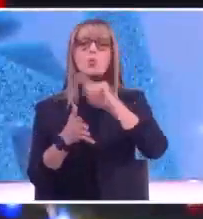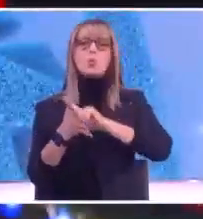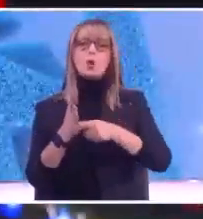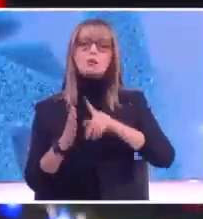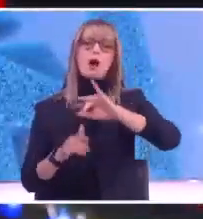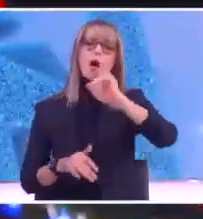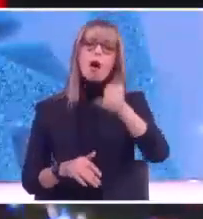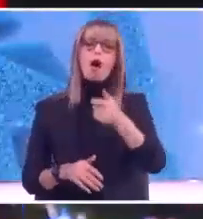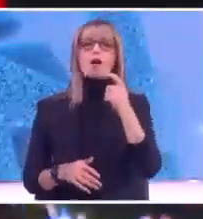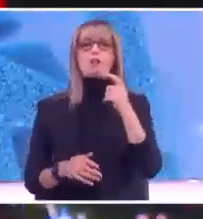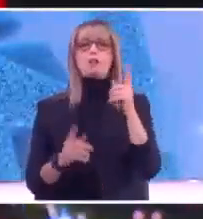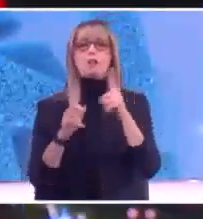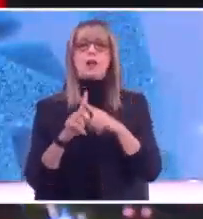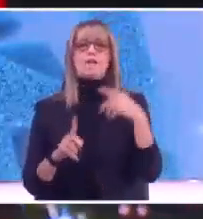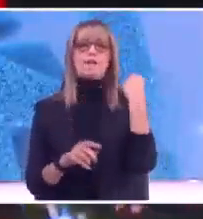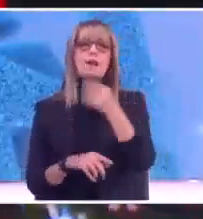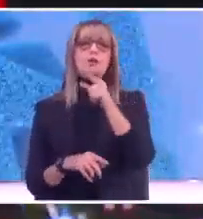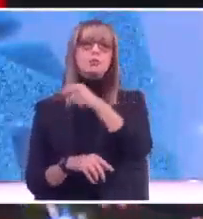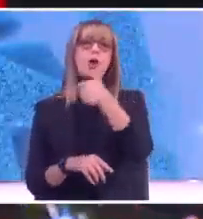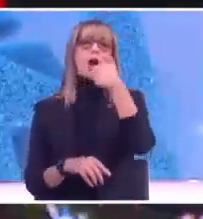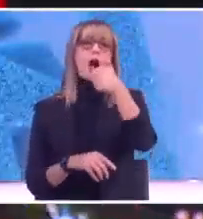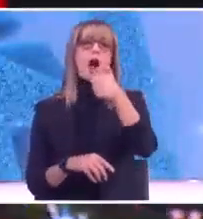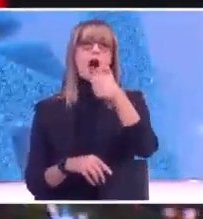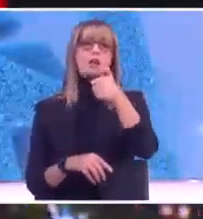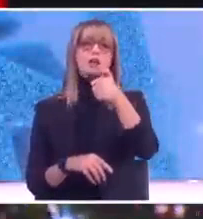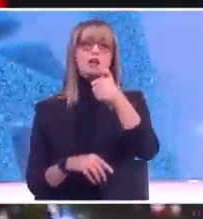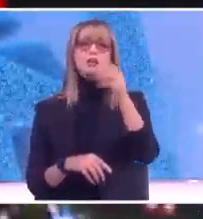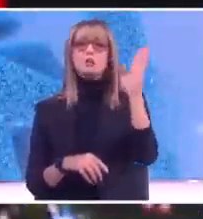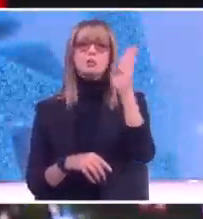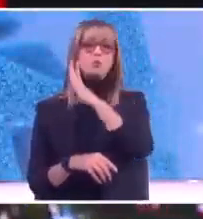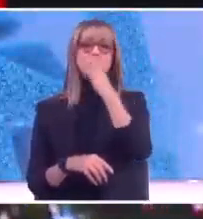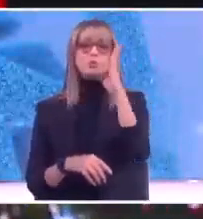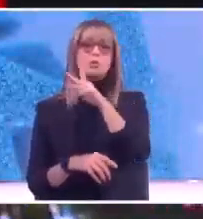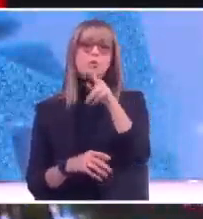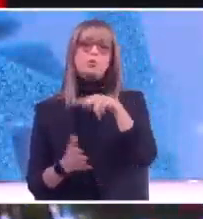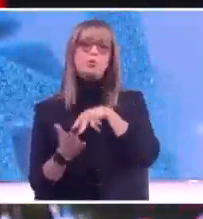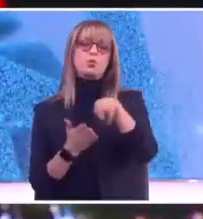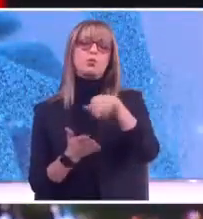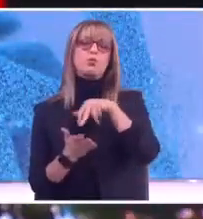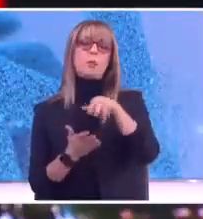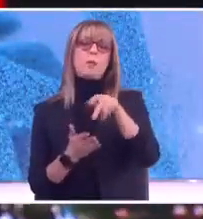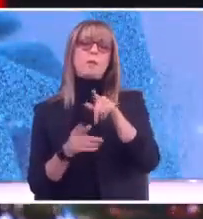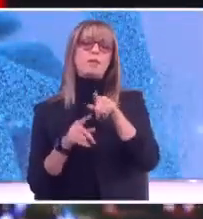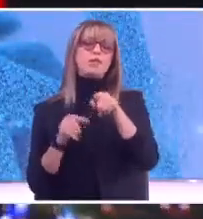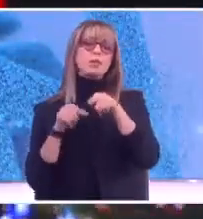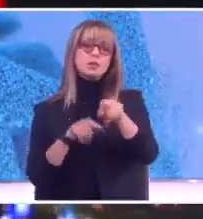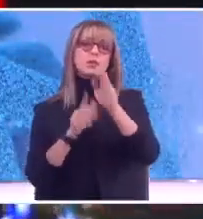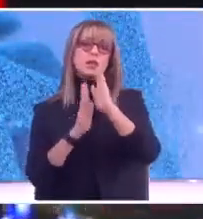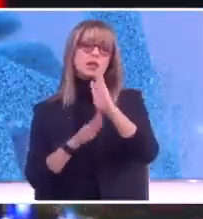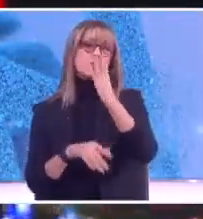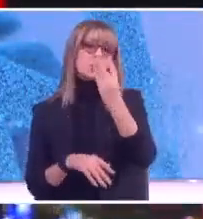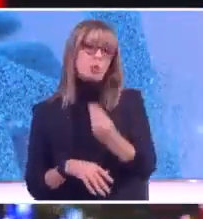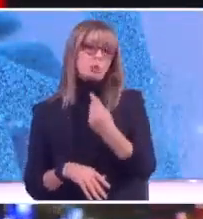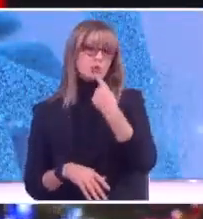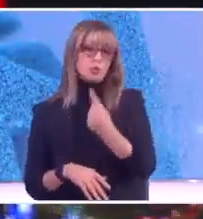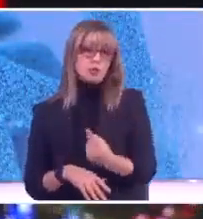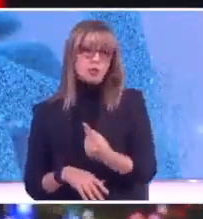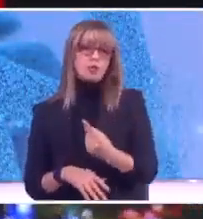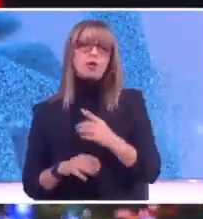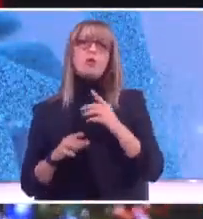bedeli ödedi. Bunlar altı başlı bir yürütme peşinde koşuyorlar dedi. Kendi vesayetlerini kurmaya çalışıyorlar